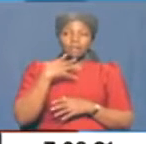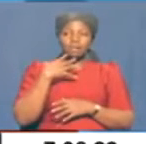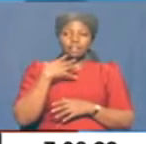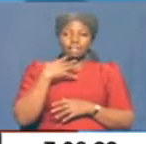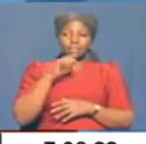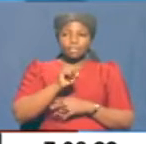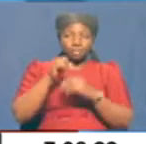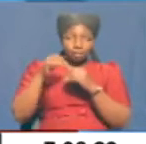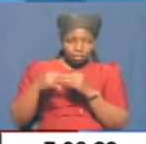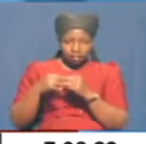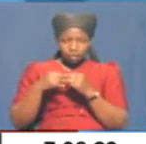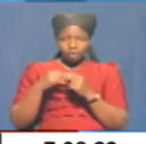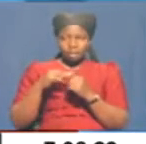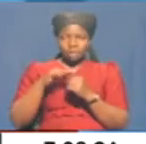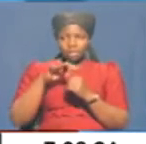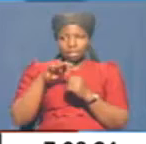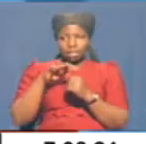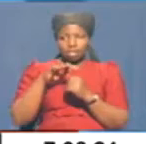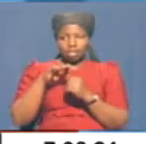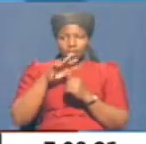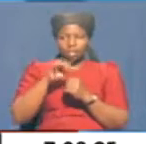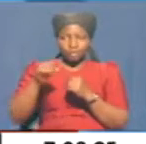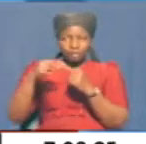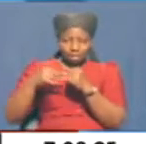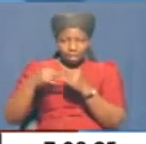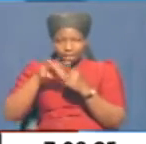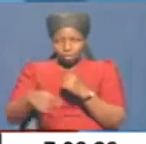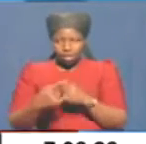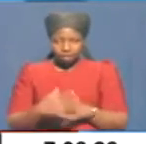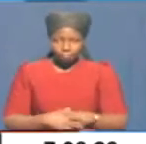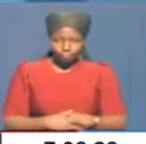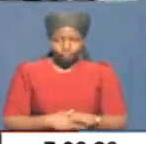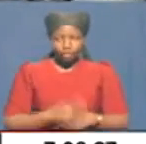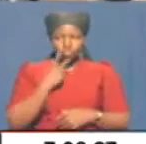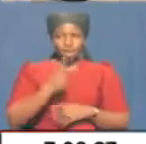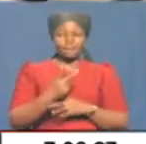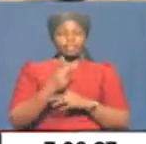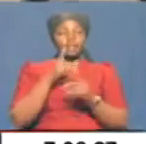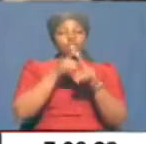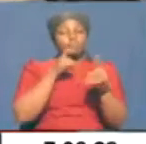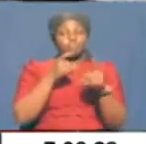358,200 za chanjo za AstraZeneca kutoka kwa serikali ya Canada.